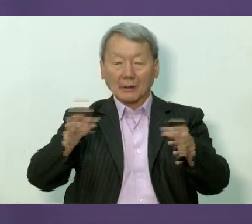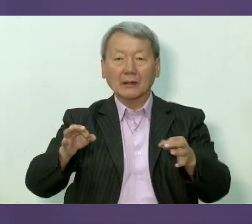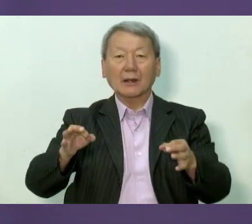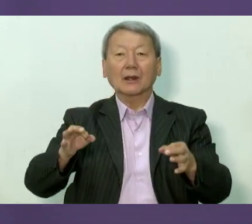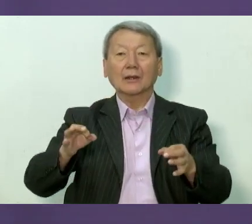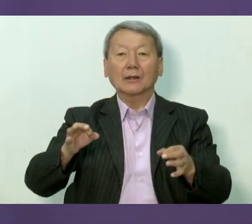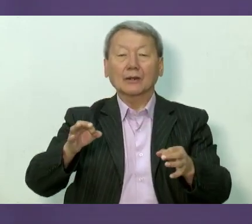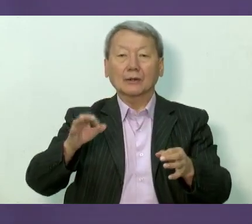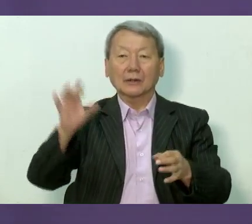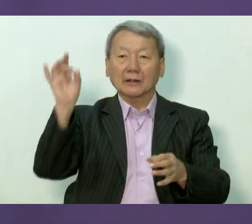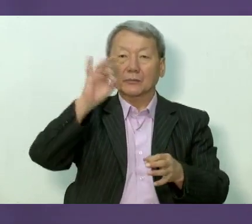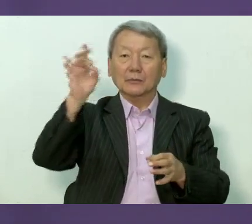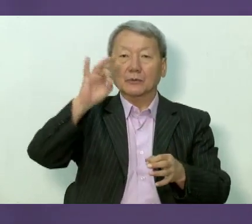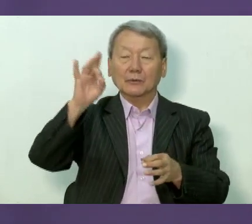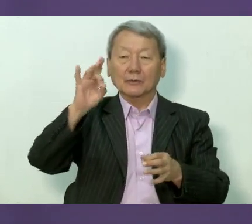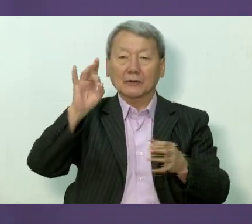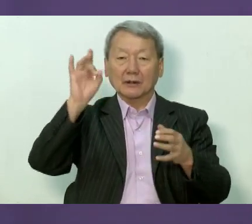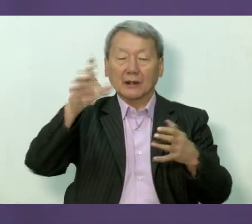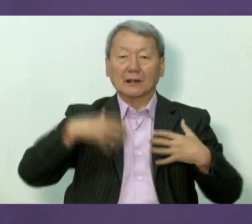Редактор